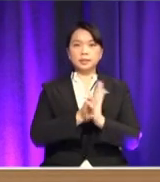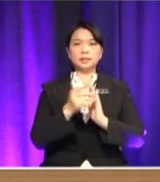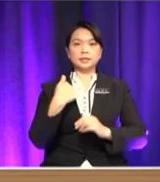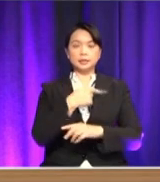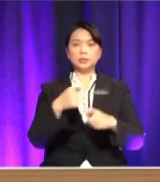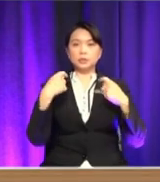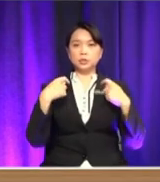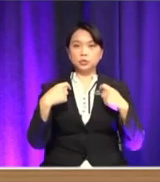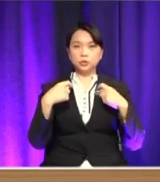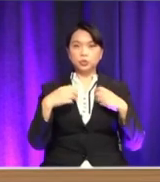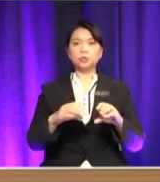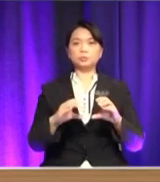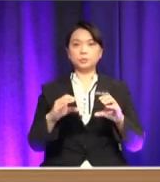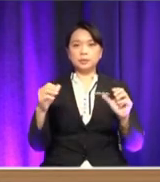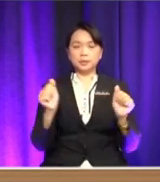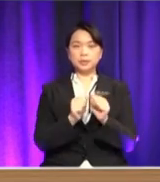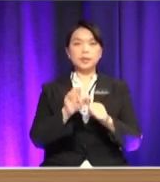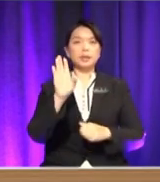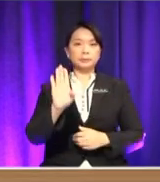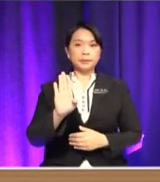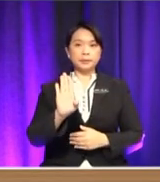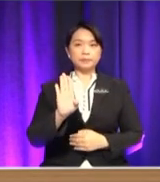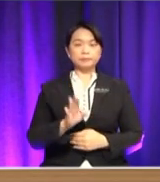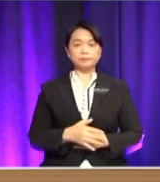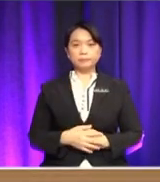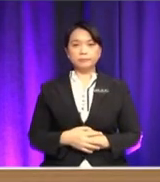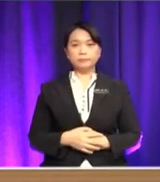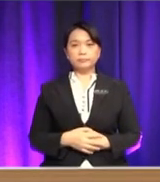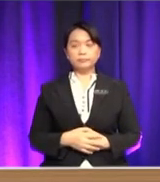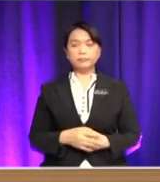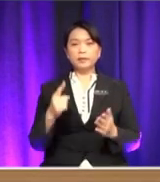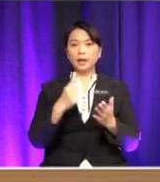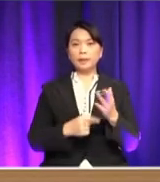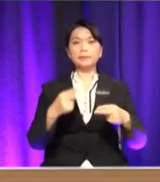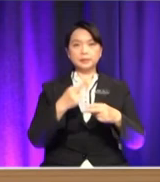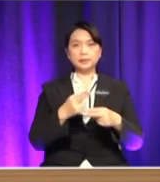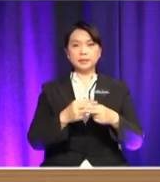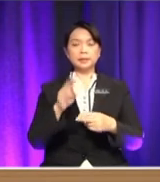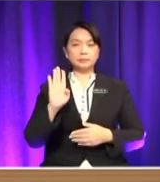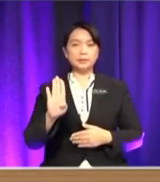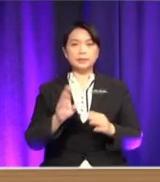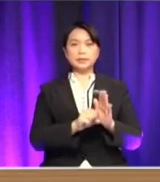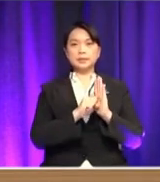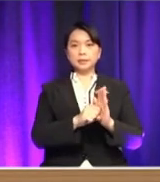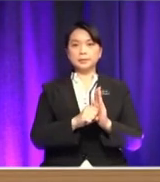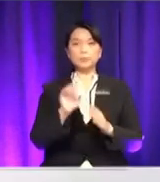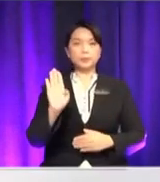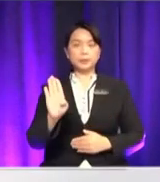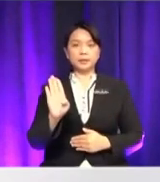disebut kok salah kita subuh dengan biokrp Abi Apa nama bini si mubini